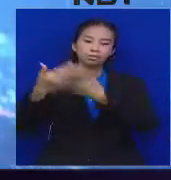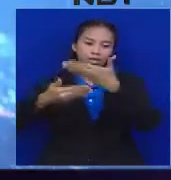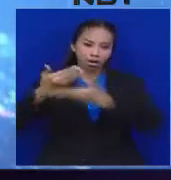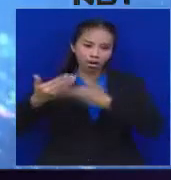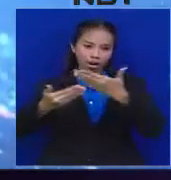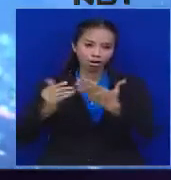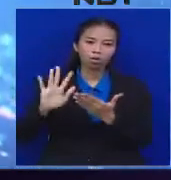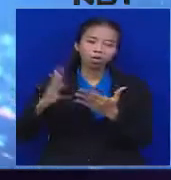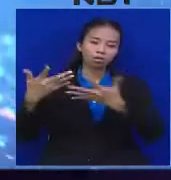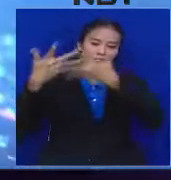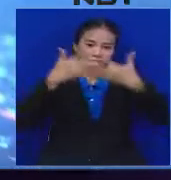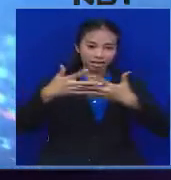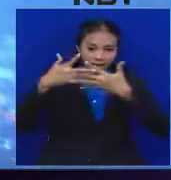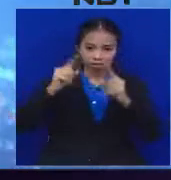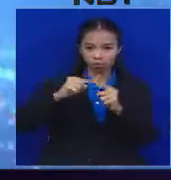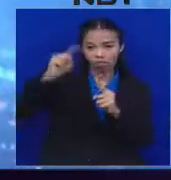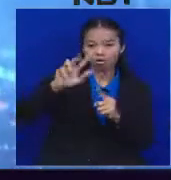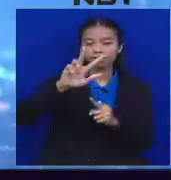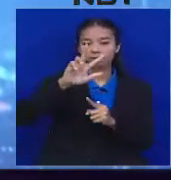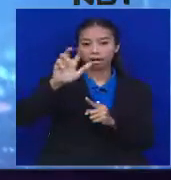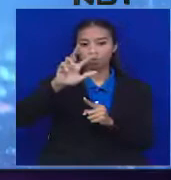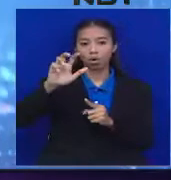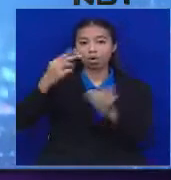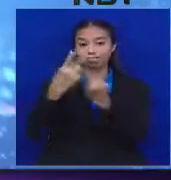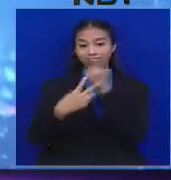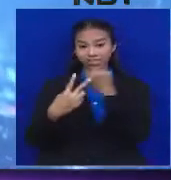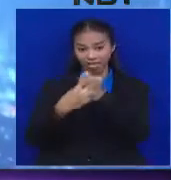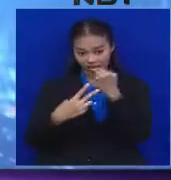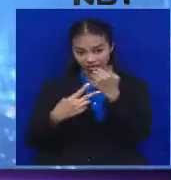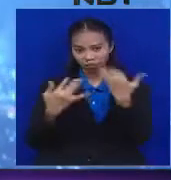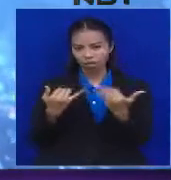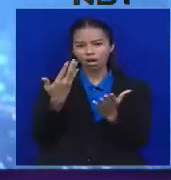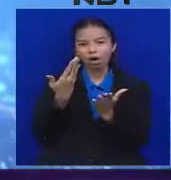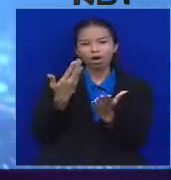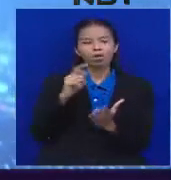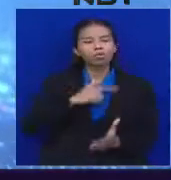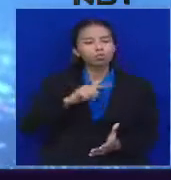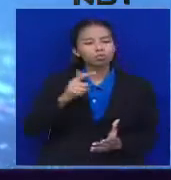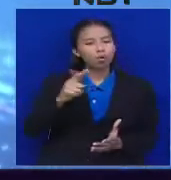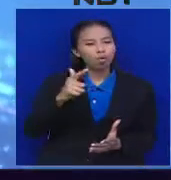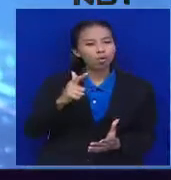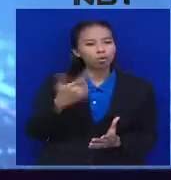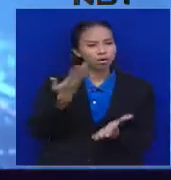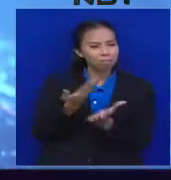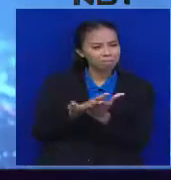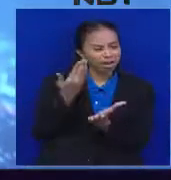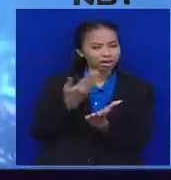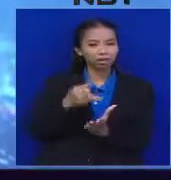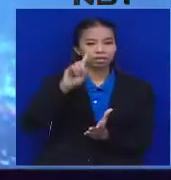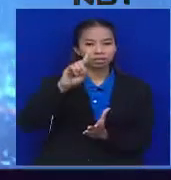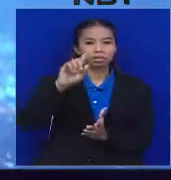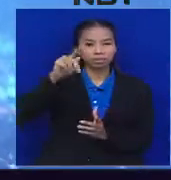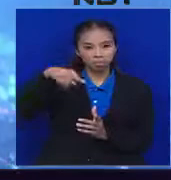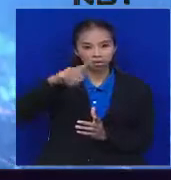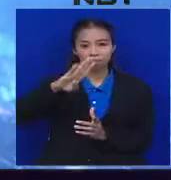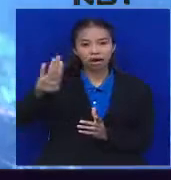งขึ้นไปที่ 1,300 เหรียญสหรัฐต่อออนนะคะส่งผลให้ทองคำในบ้านเราเช้านี้พุ่งขึ้นไปถึงบาทละ 1,000